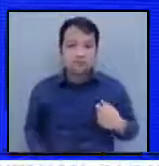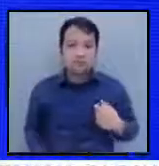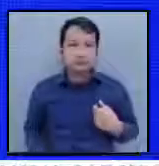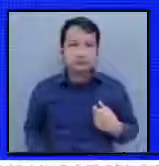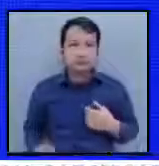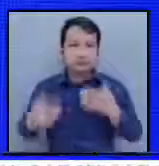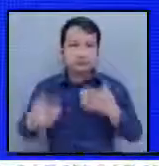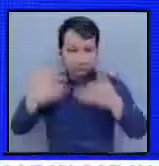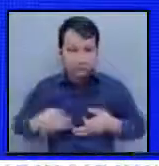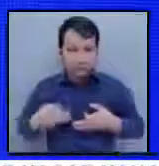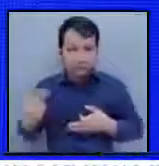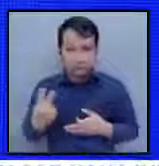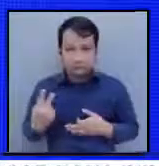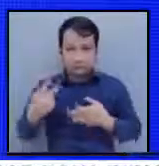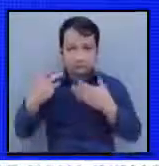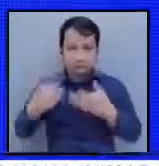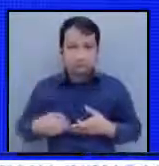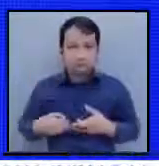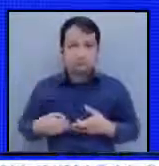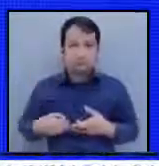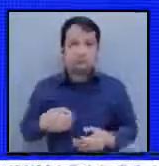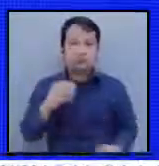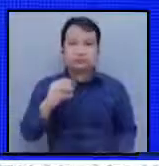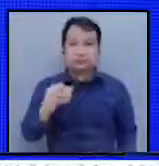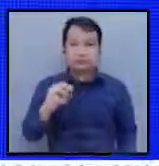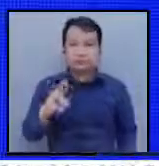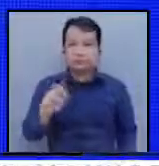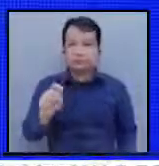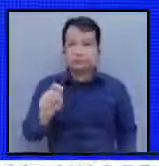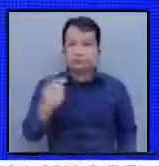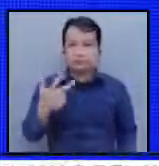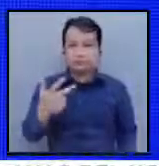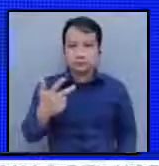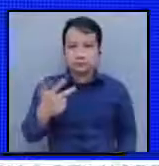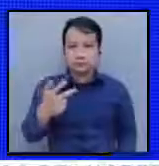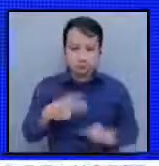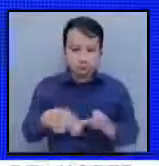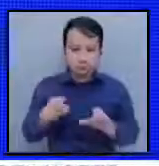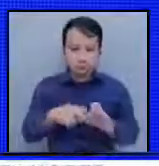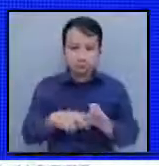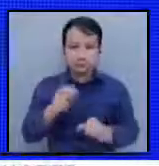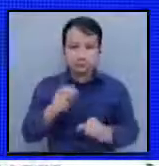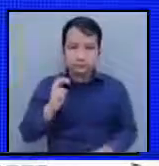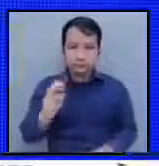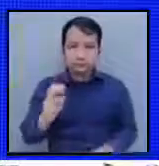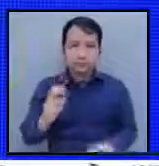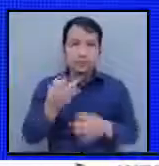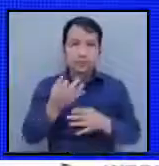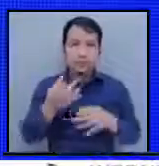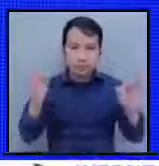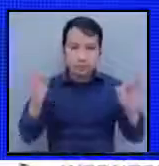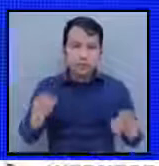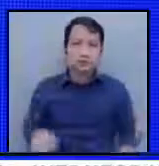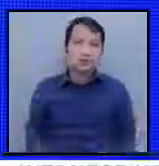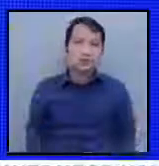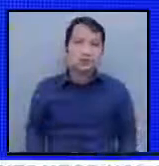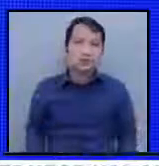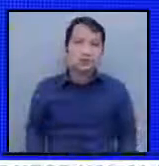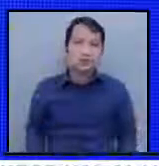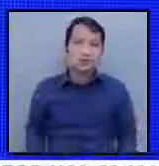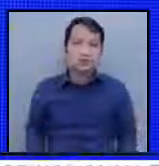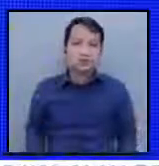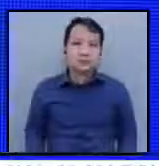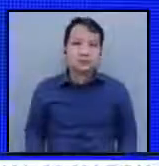decided that the MRT3 rides will be free, hindi